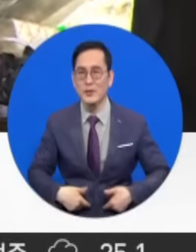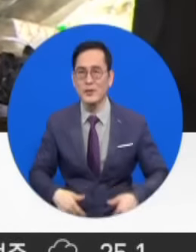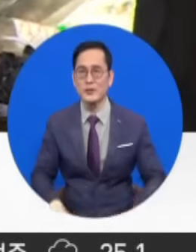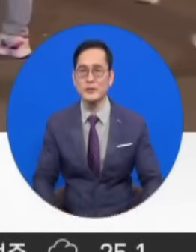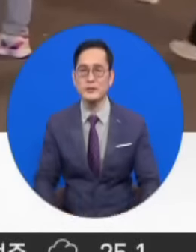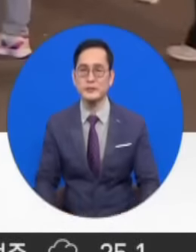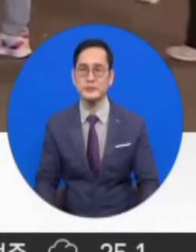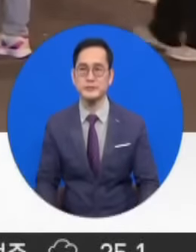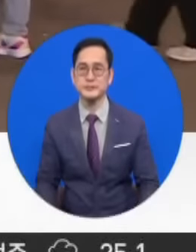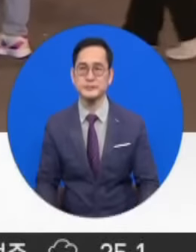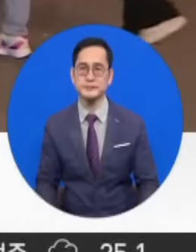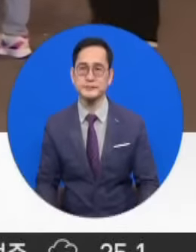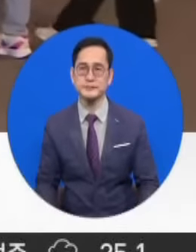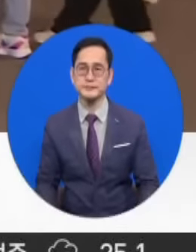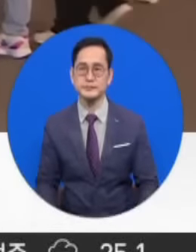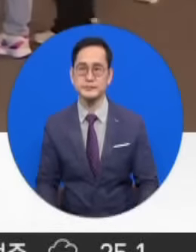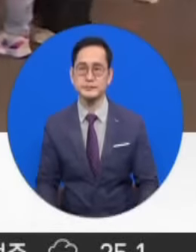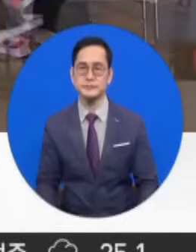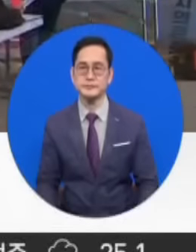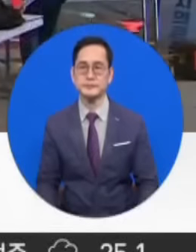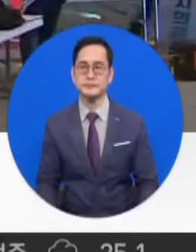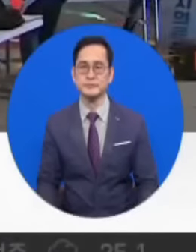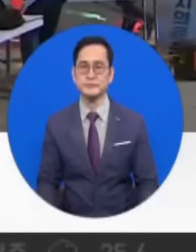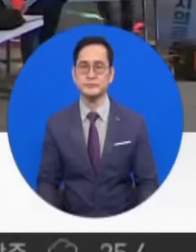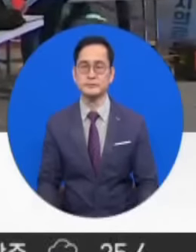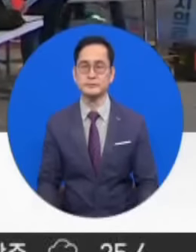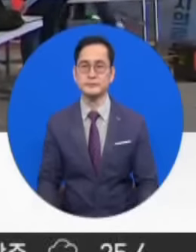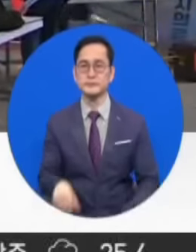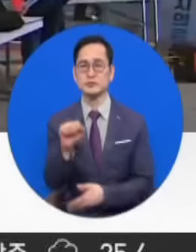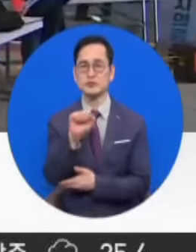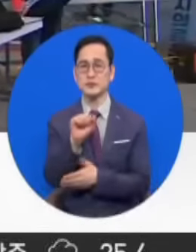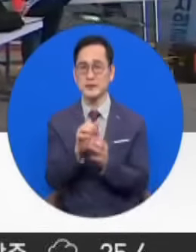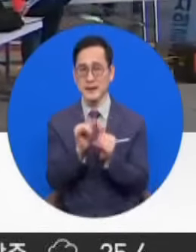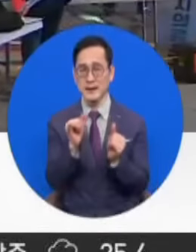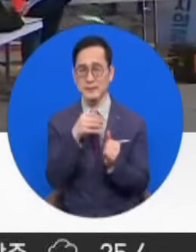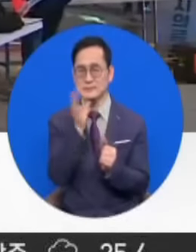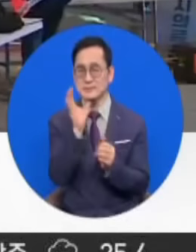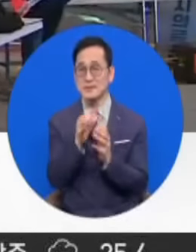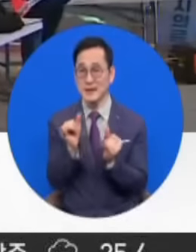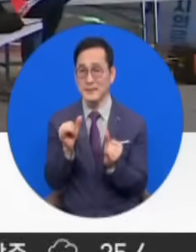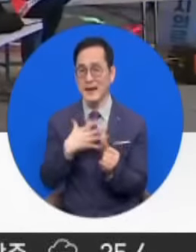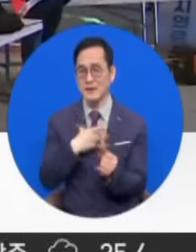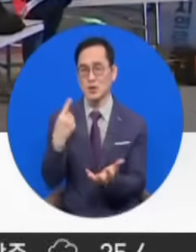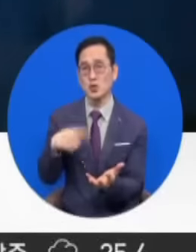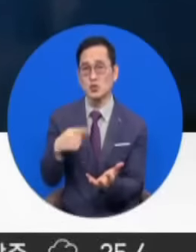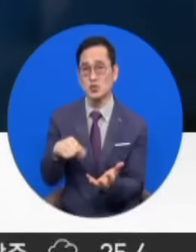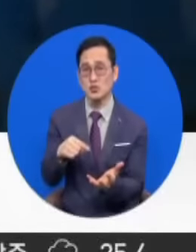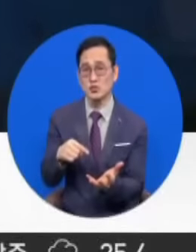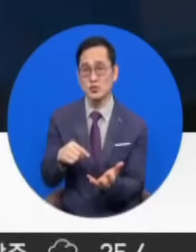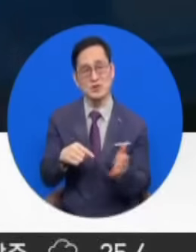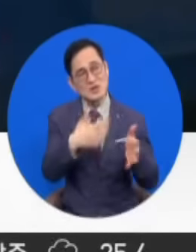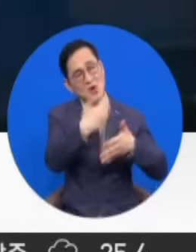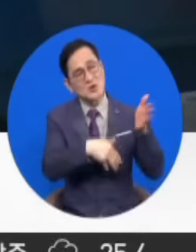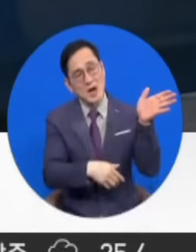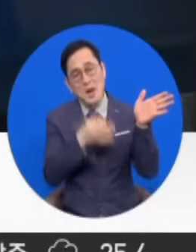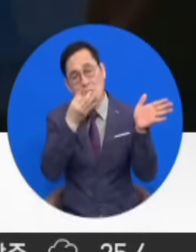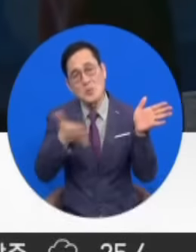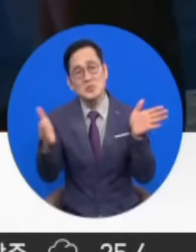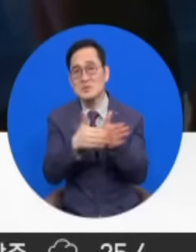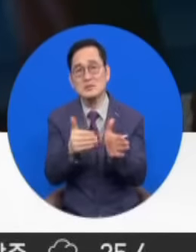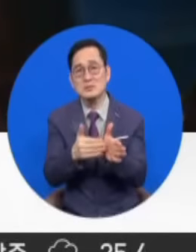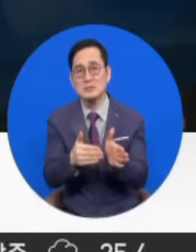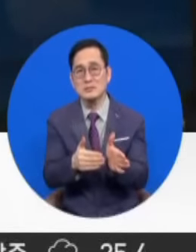사실은 어떻게 보면은 굉장히 이제 좀 단순하거든요. 지금 고령 운전자 안전 교육이라는 것도 영상 시청 하나만 하면 보면 된다는 거예요.